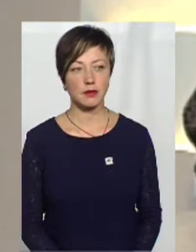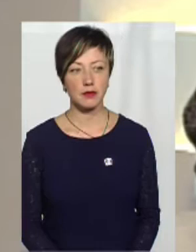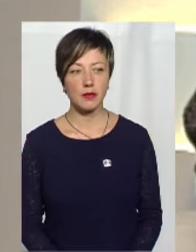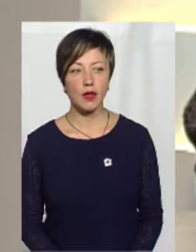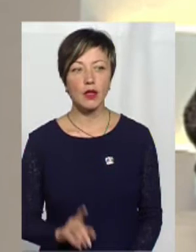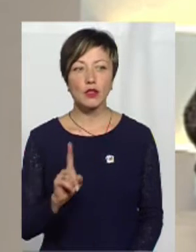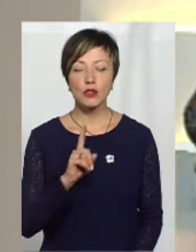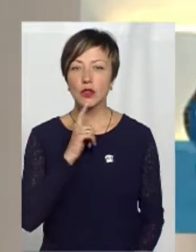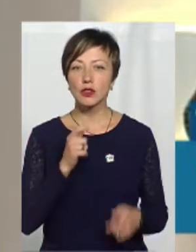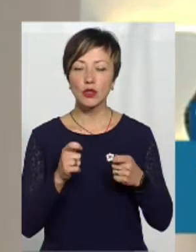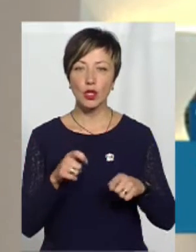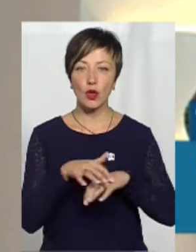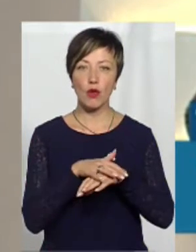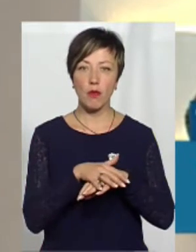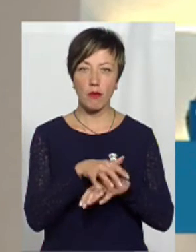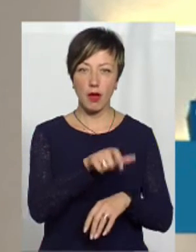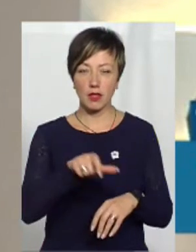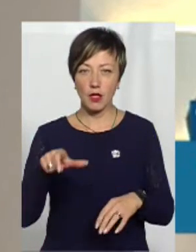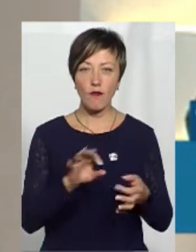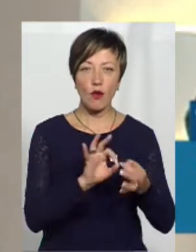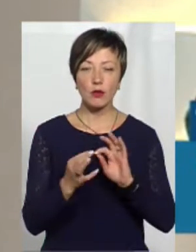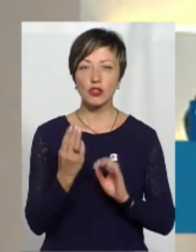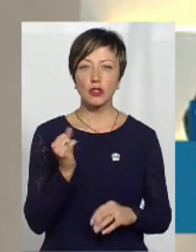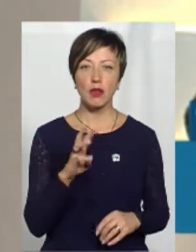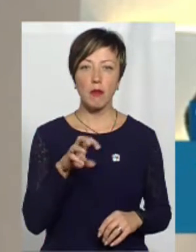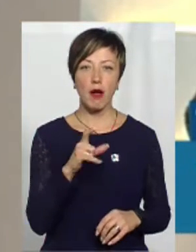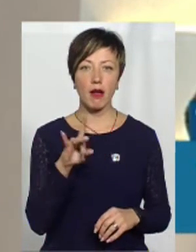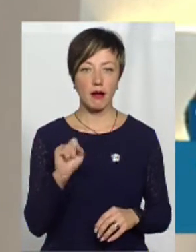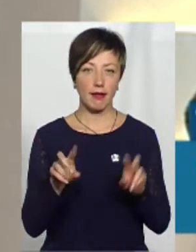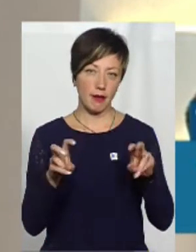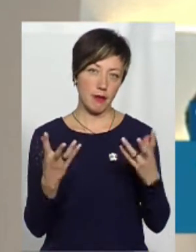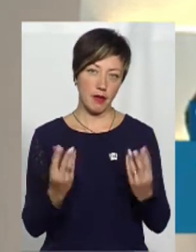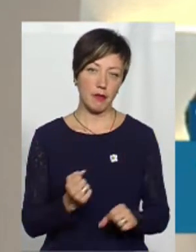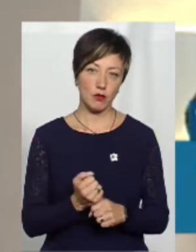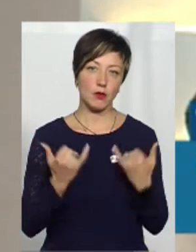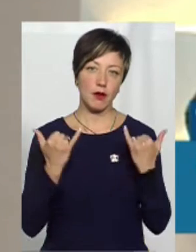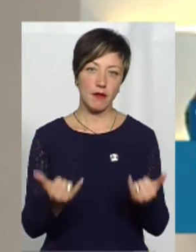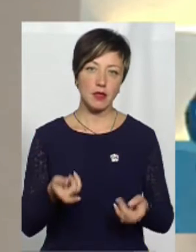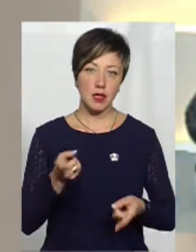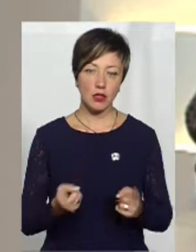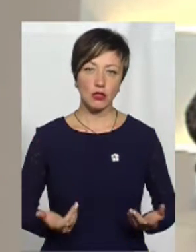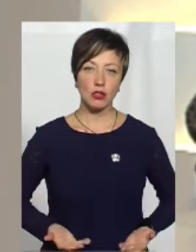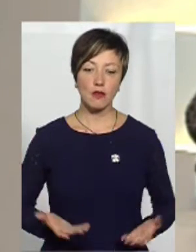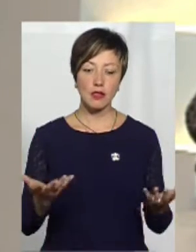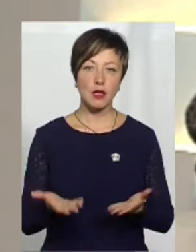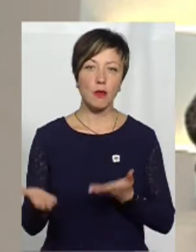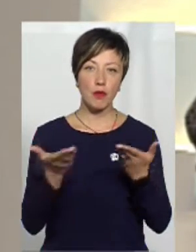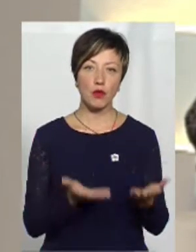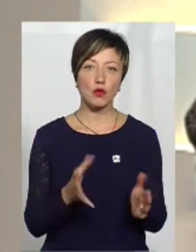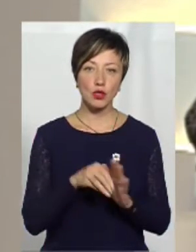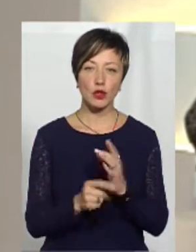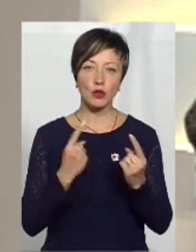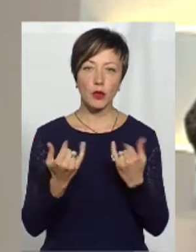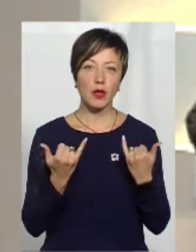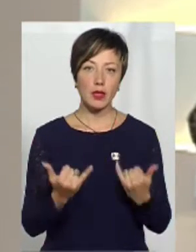Що насторожило громадськість у формулі Штайнмайєра? Це тема дня. Працюємо для вас наживо і запрошуємо долучатися до розмови.